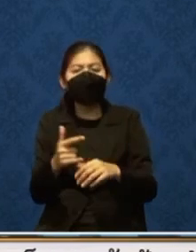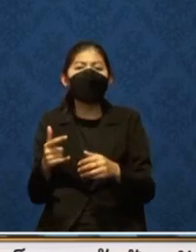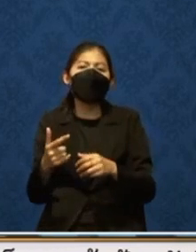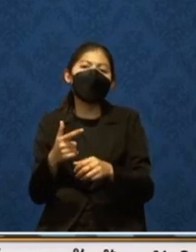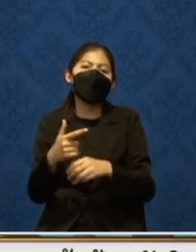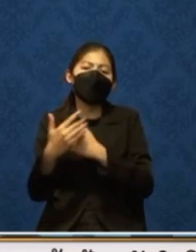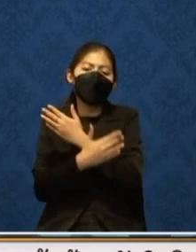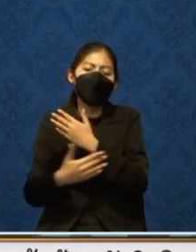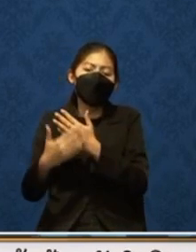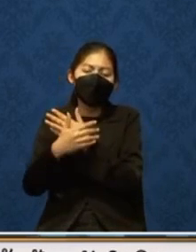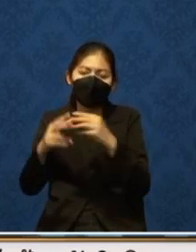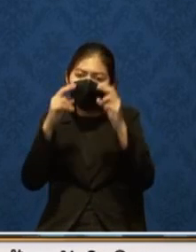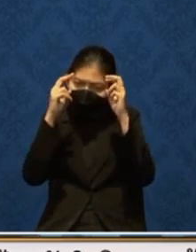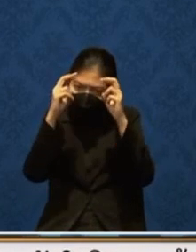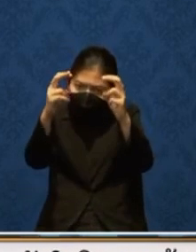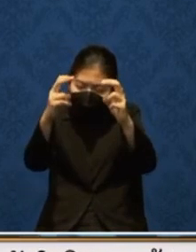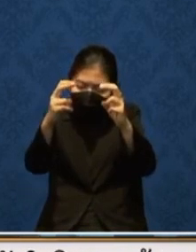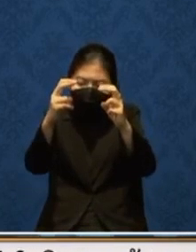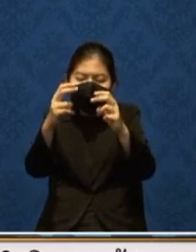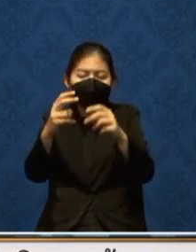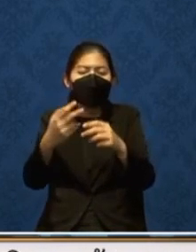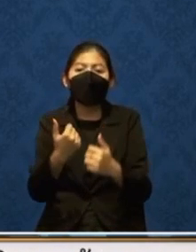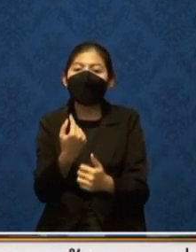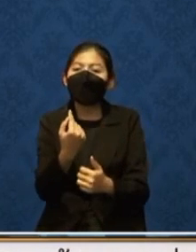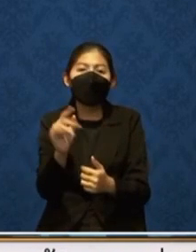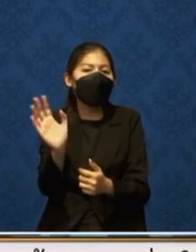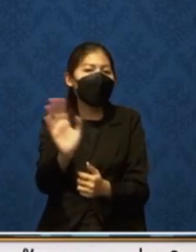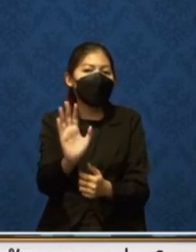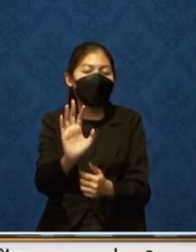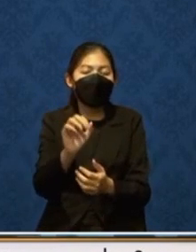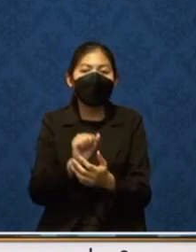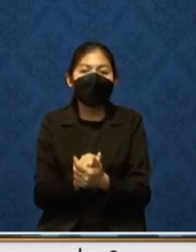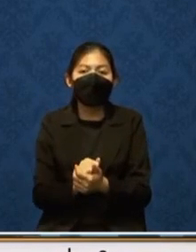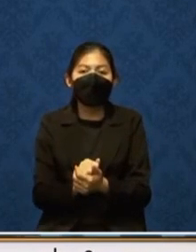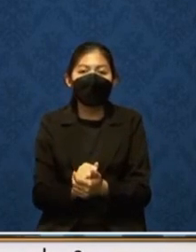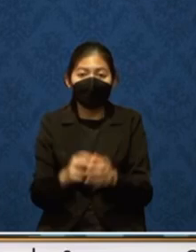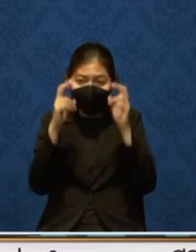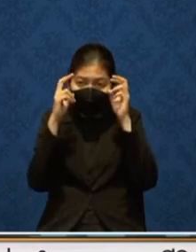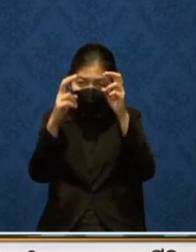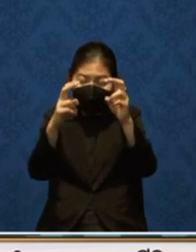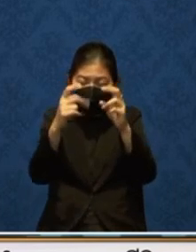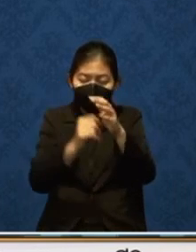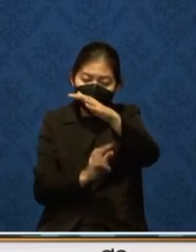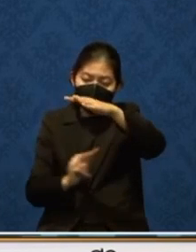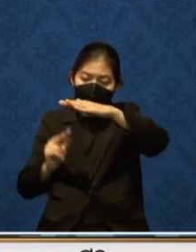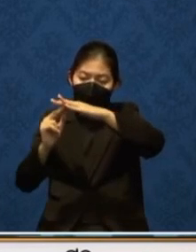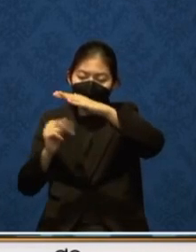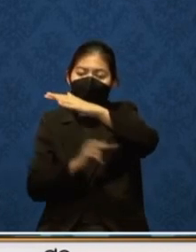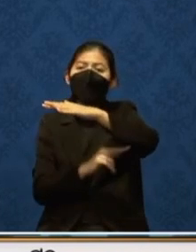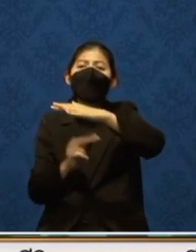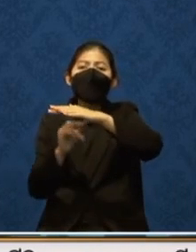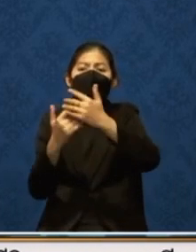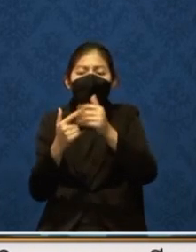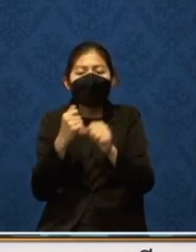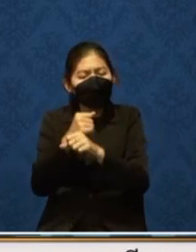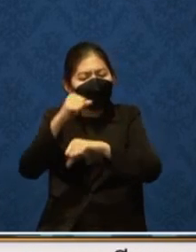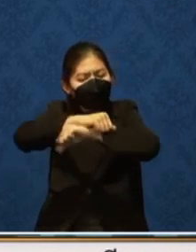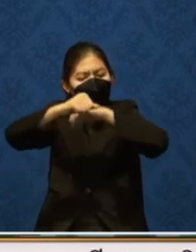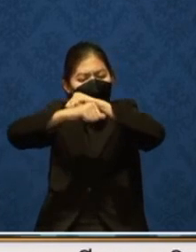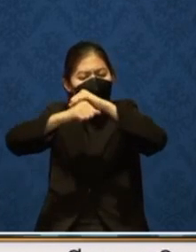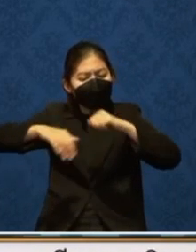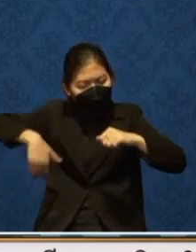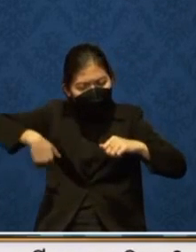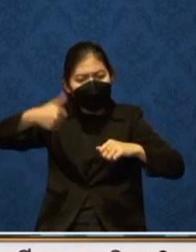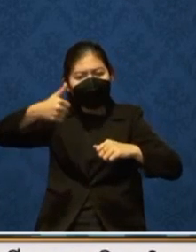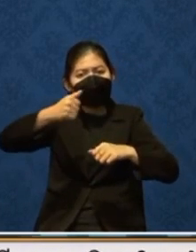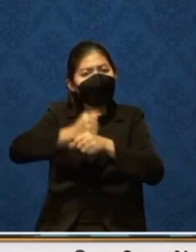ควเร็สูงบนทางอกหนึ่ครู่รถไฟควเรวสูงกั Motorway เนี่ย เป็นแค่ AuthO นะครั จะทำทีหลัง หรอไม่ทำก็